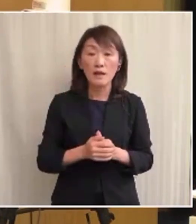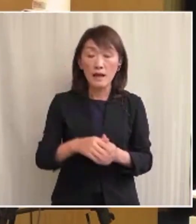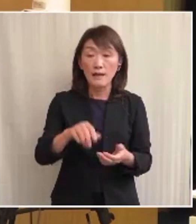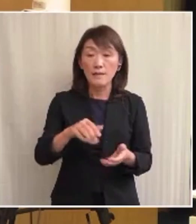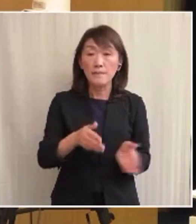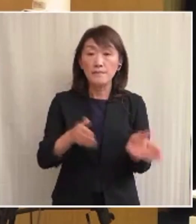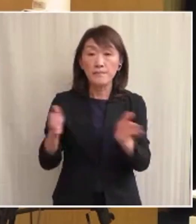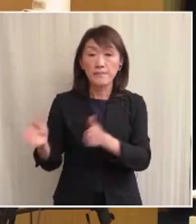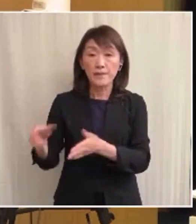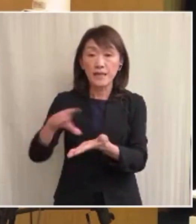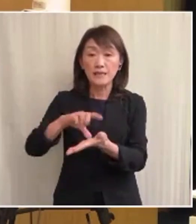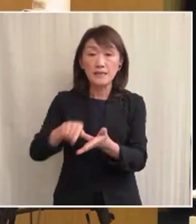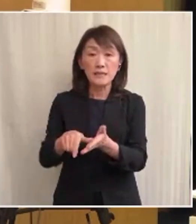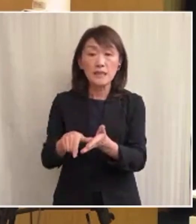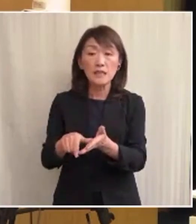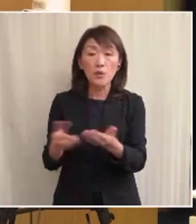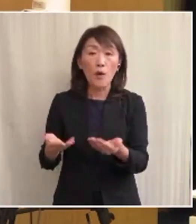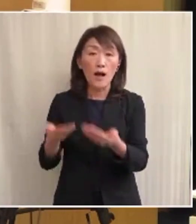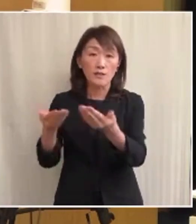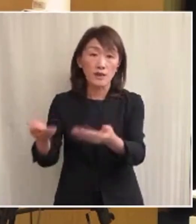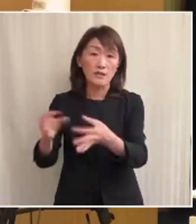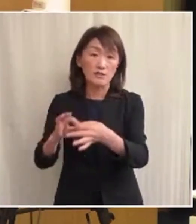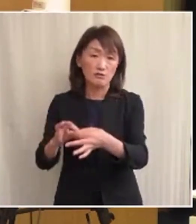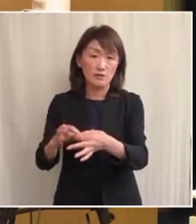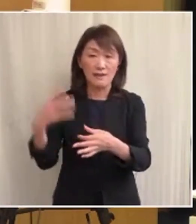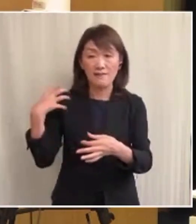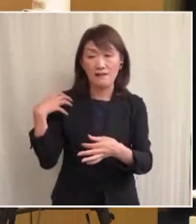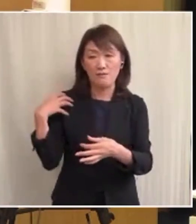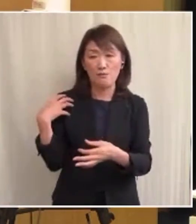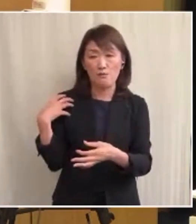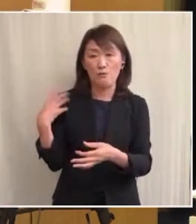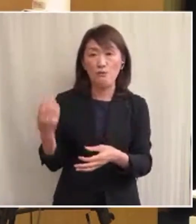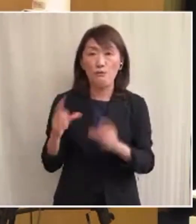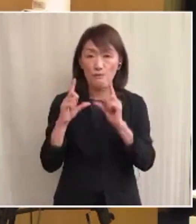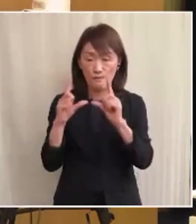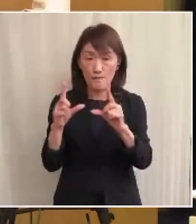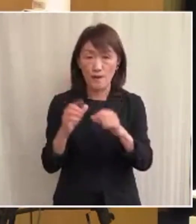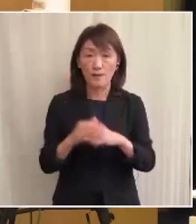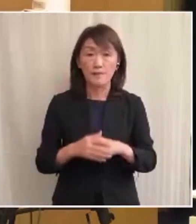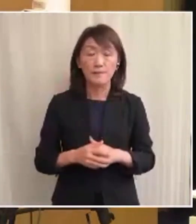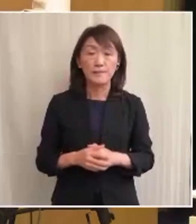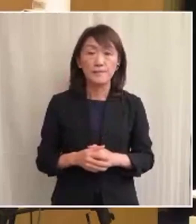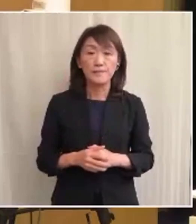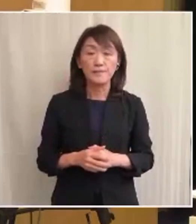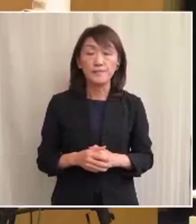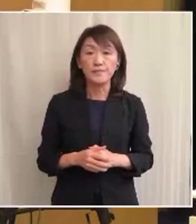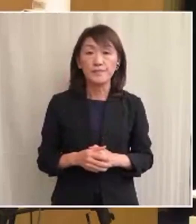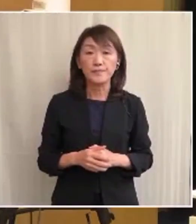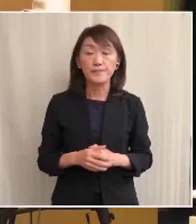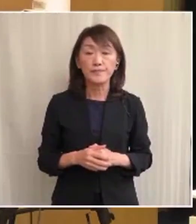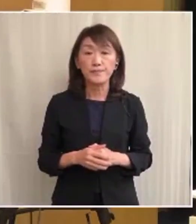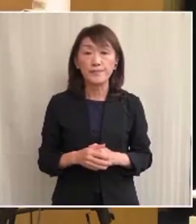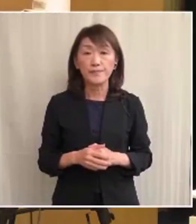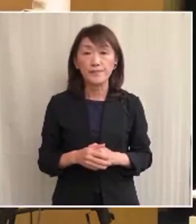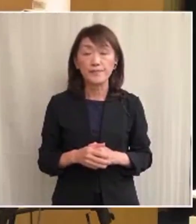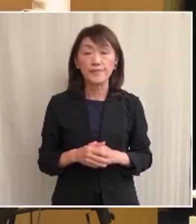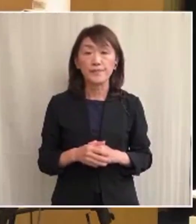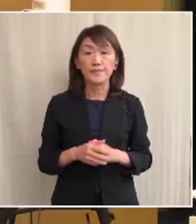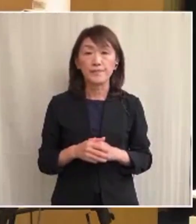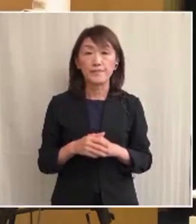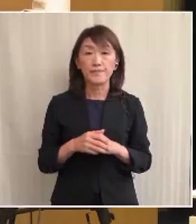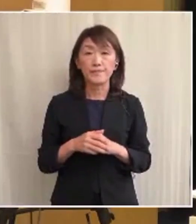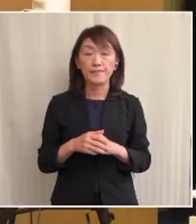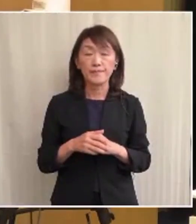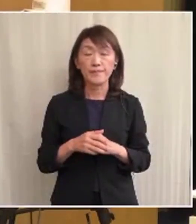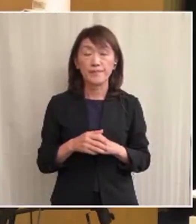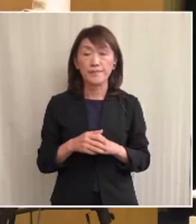預かりの方につきましては、じゃあもう、はい、所管の方から、はい、 子ども青少年局子ども福祉保健部担当部長の松永と申します